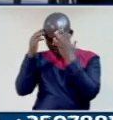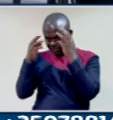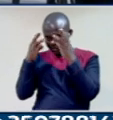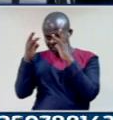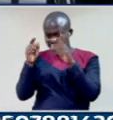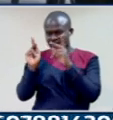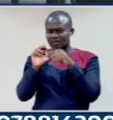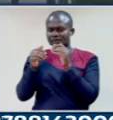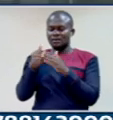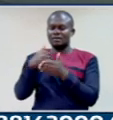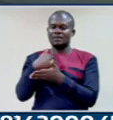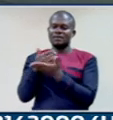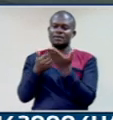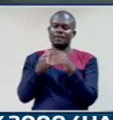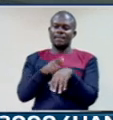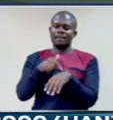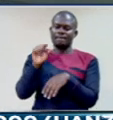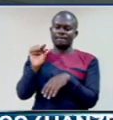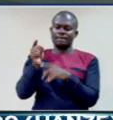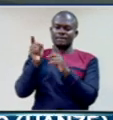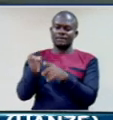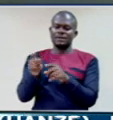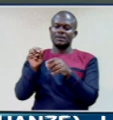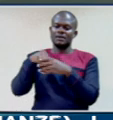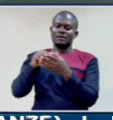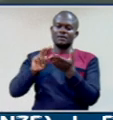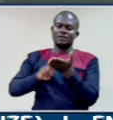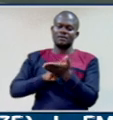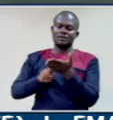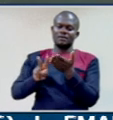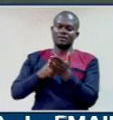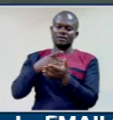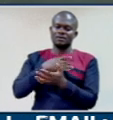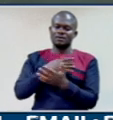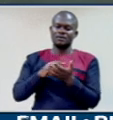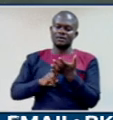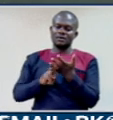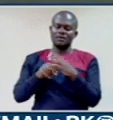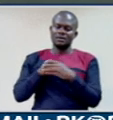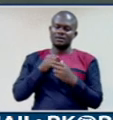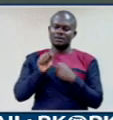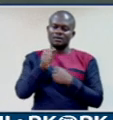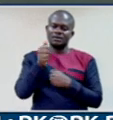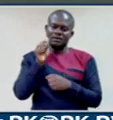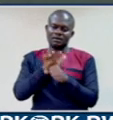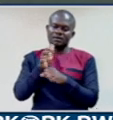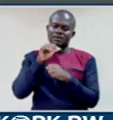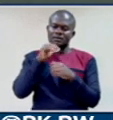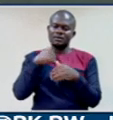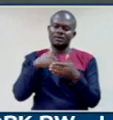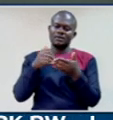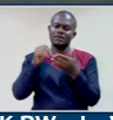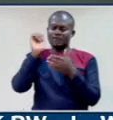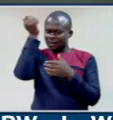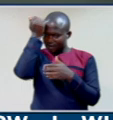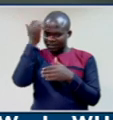ni bariya baba bafite igihe gito n'aha baraje kuri viza yo gusura, viza y'ubukerarugendo. Akenshi bo ntabwo baba bafite za assurance,